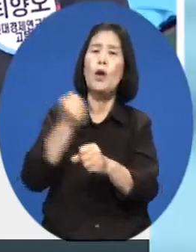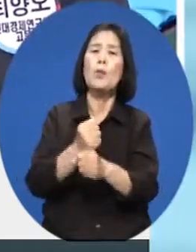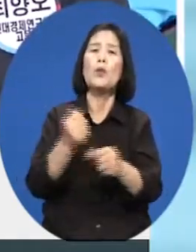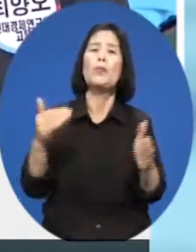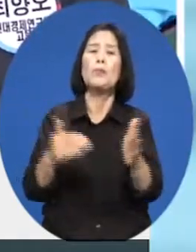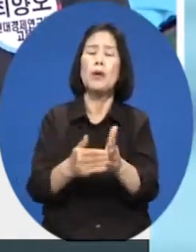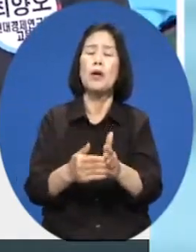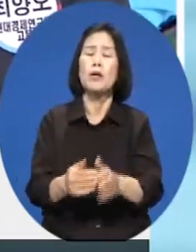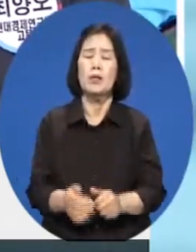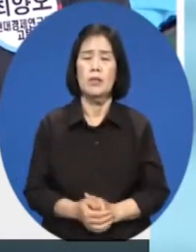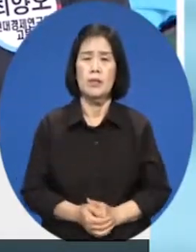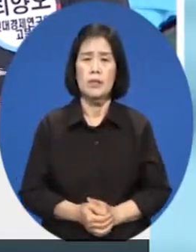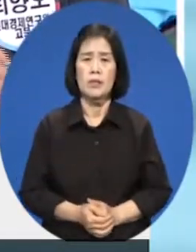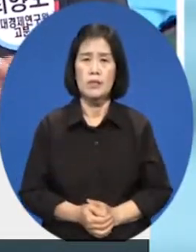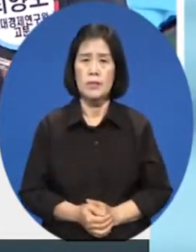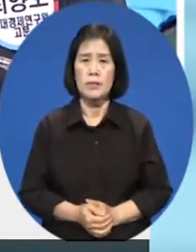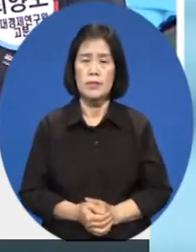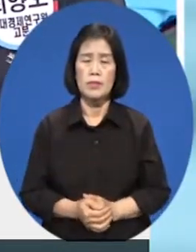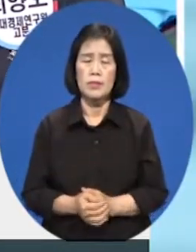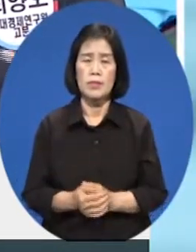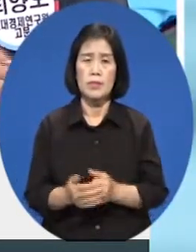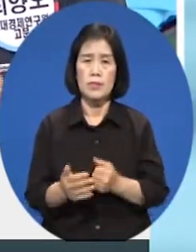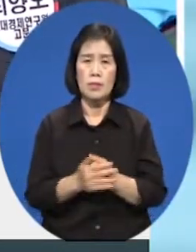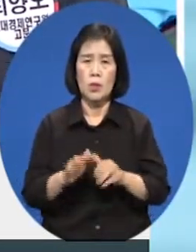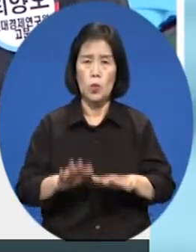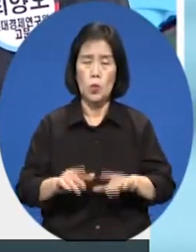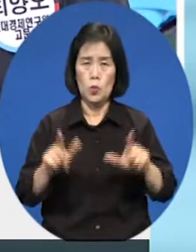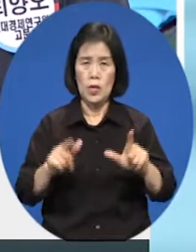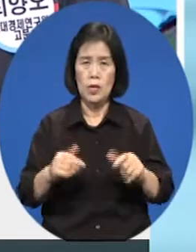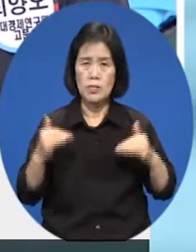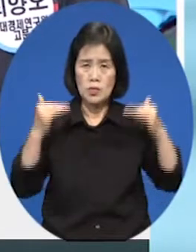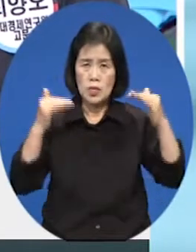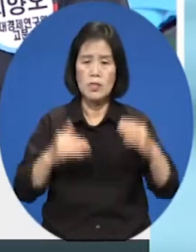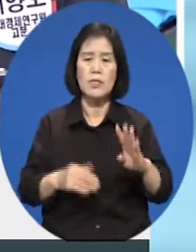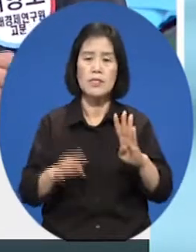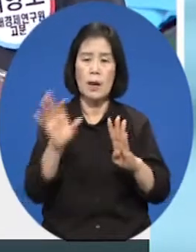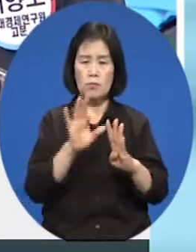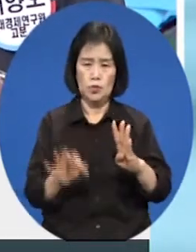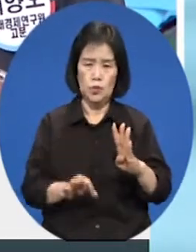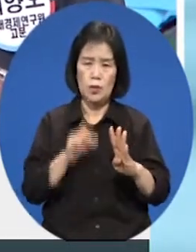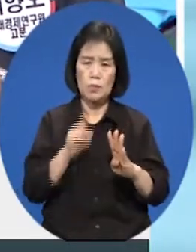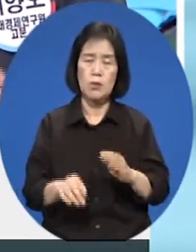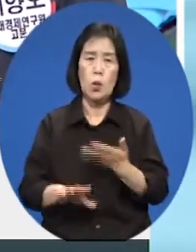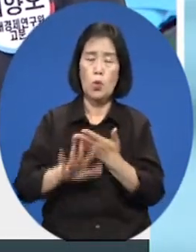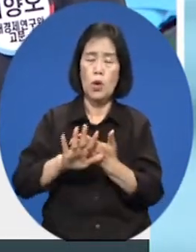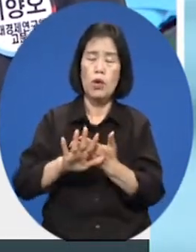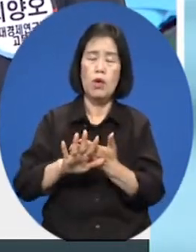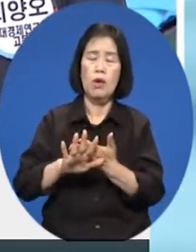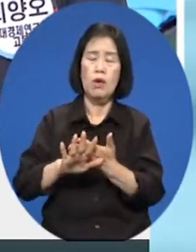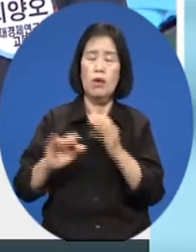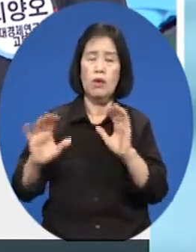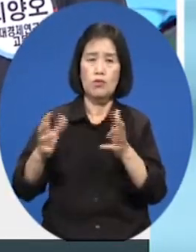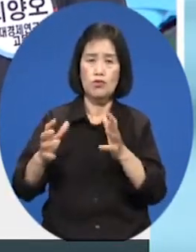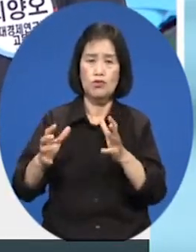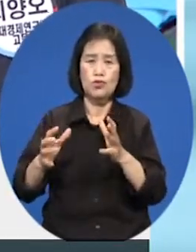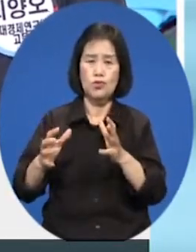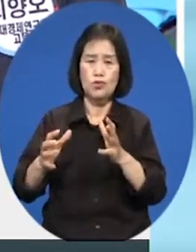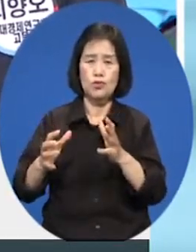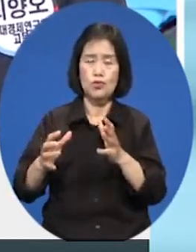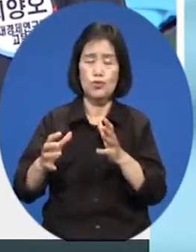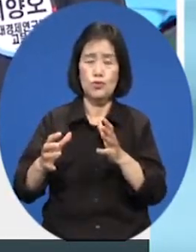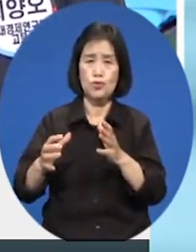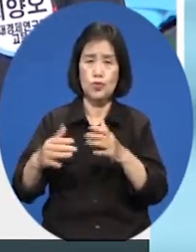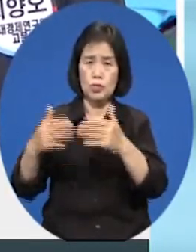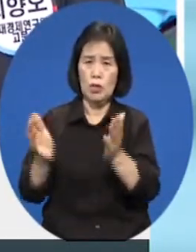했고 네. 거기에 따라서 지금 올해 성장률도 지금 4%로 하고 외국의 지금 유수의 기관들은요